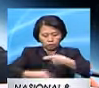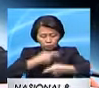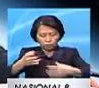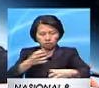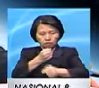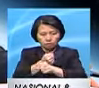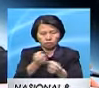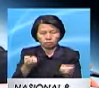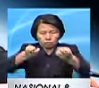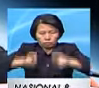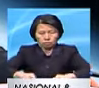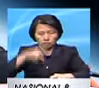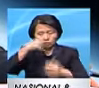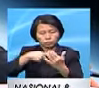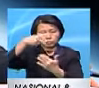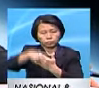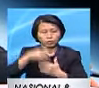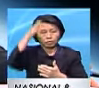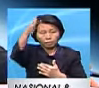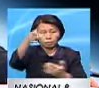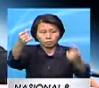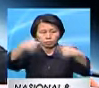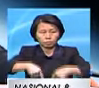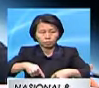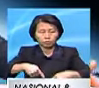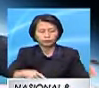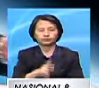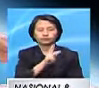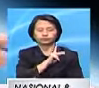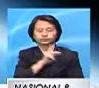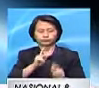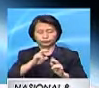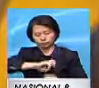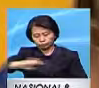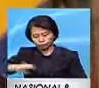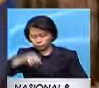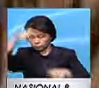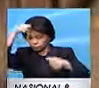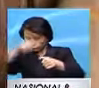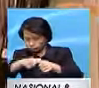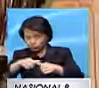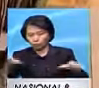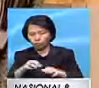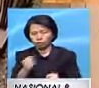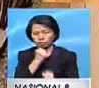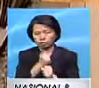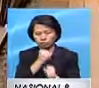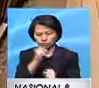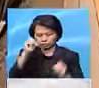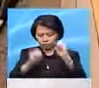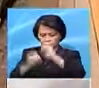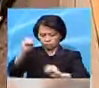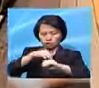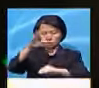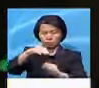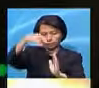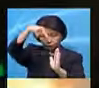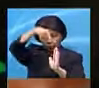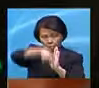perolehan kontrak bagi projek akan datang pihak Kementerian pengangkutan juga diingatkan agar menjalankan kerja pemantauan yang lebih